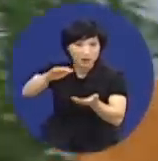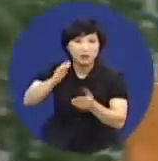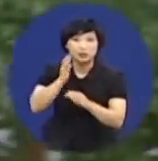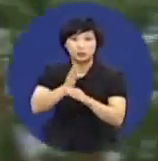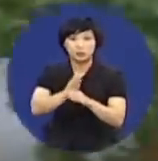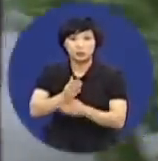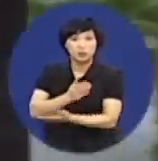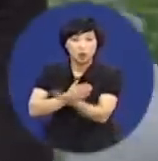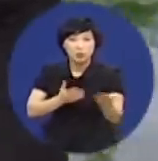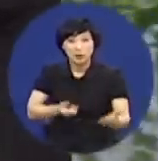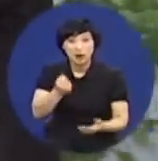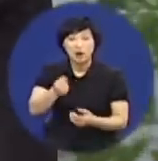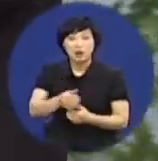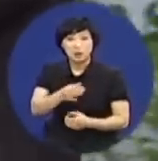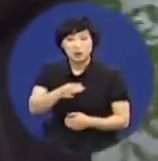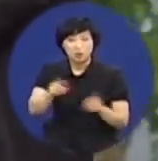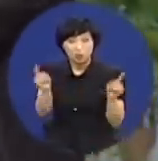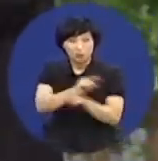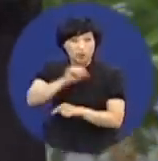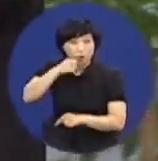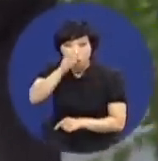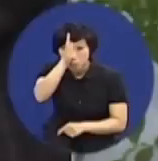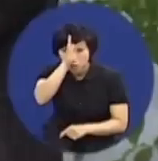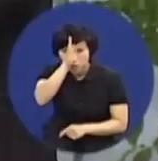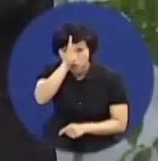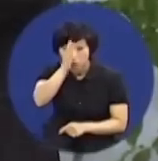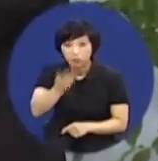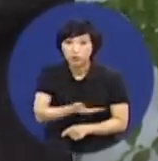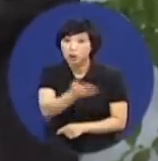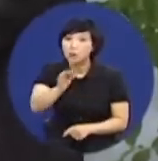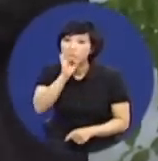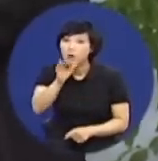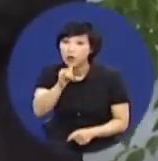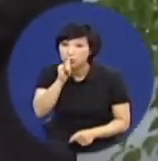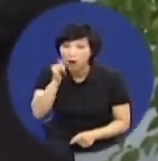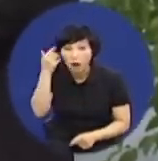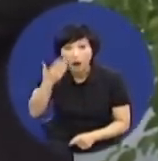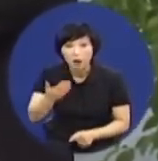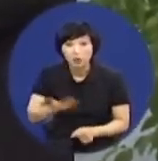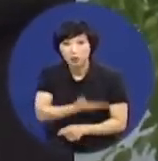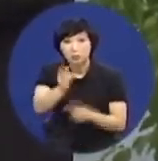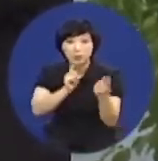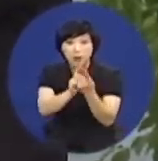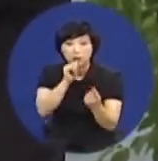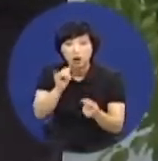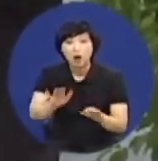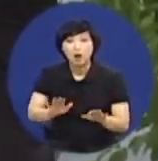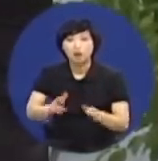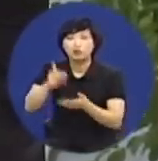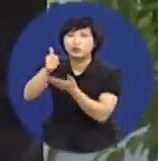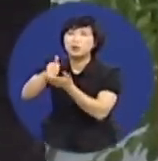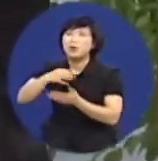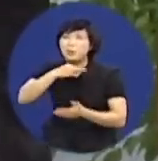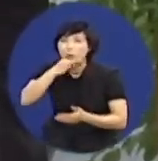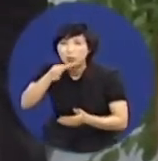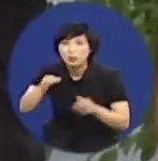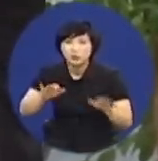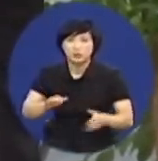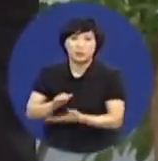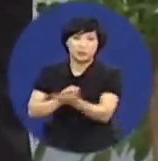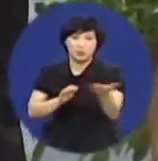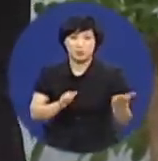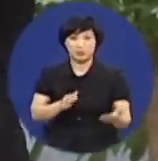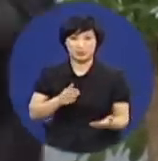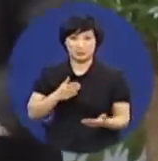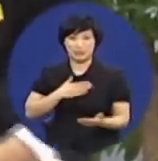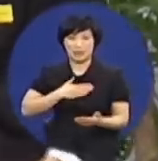。あなたが持っている不治の病、不幸なことがありますか？主よ、